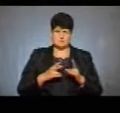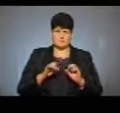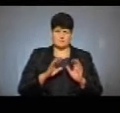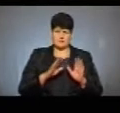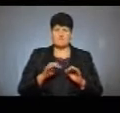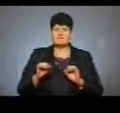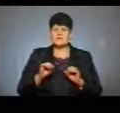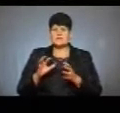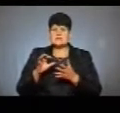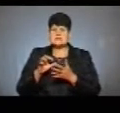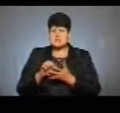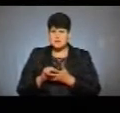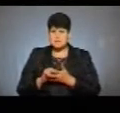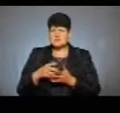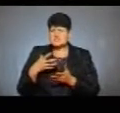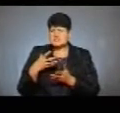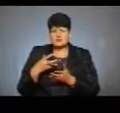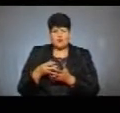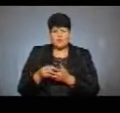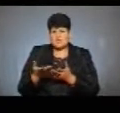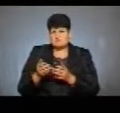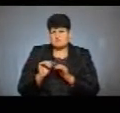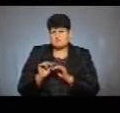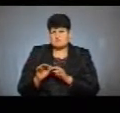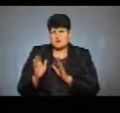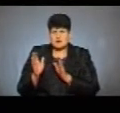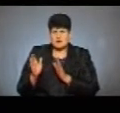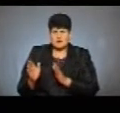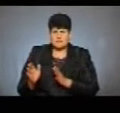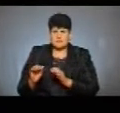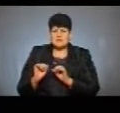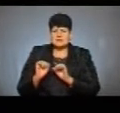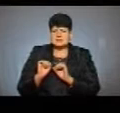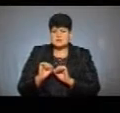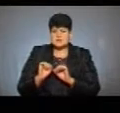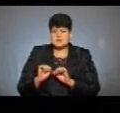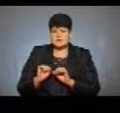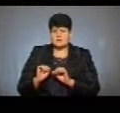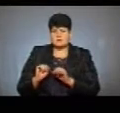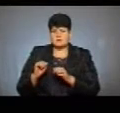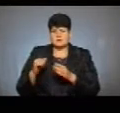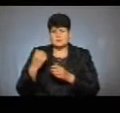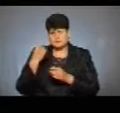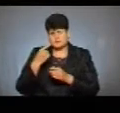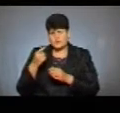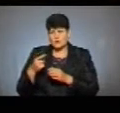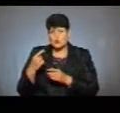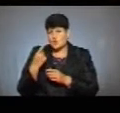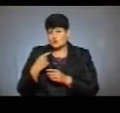займається абсолютно своїми речами і відстоюваннями, на мою думку, особисто інших